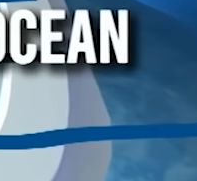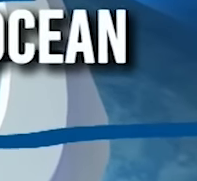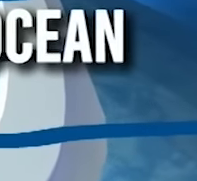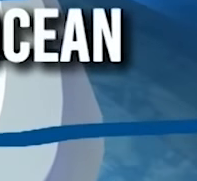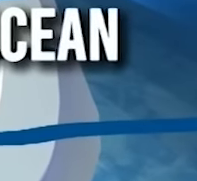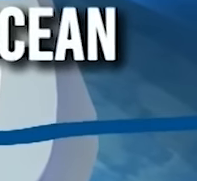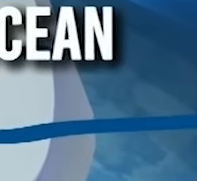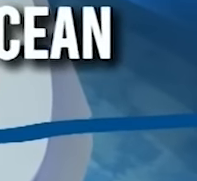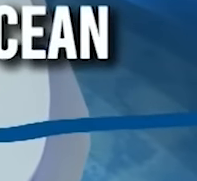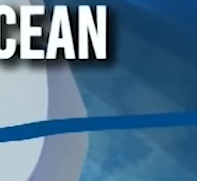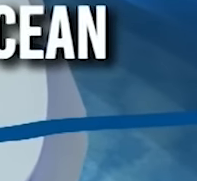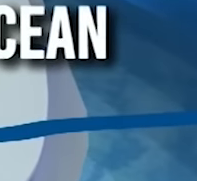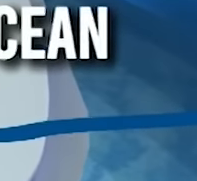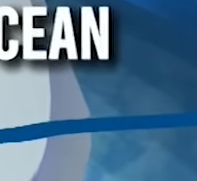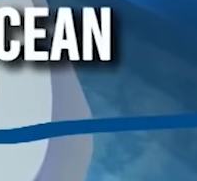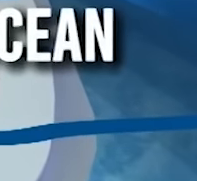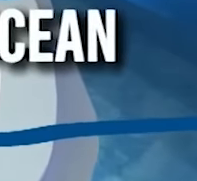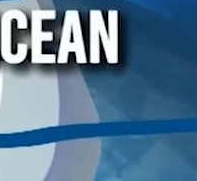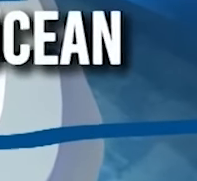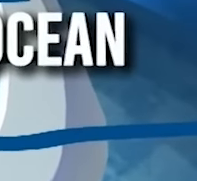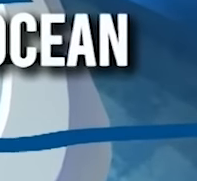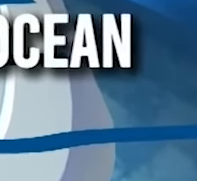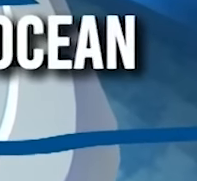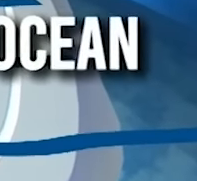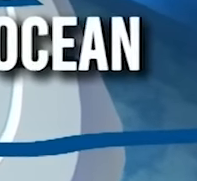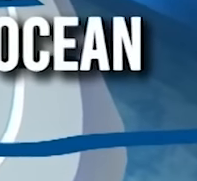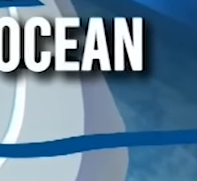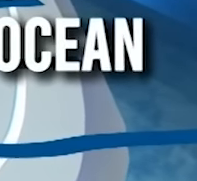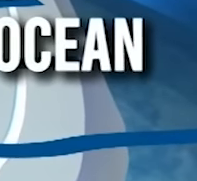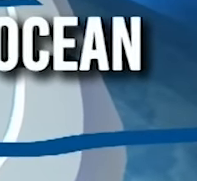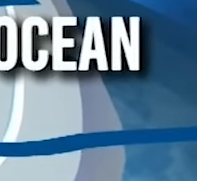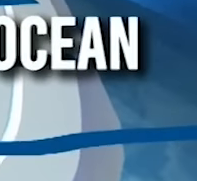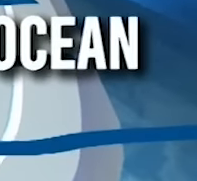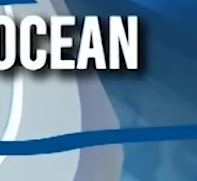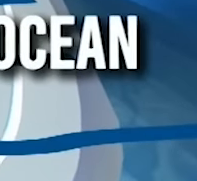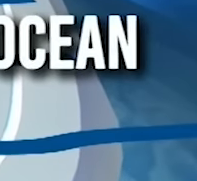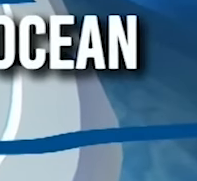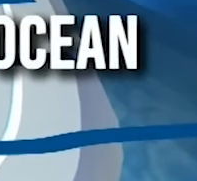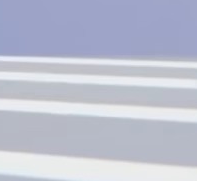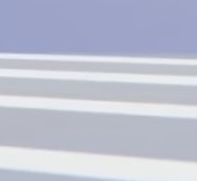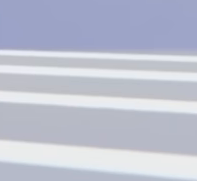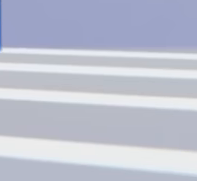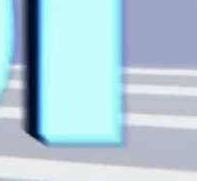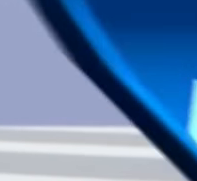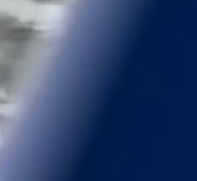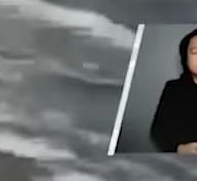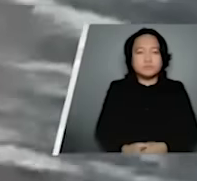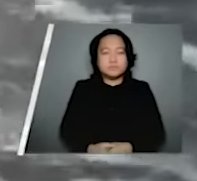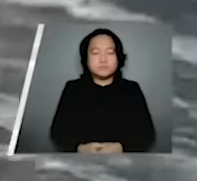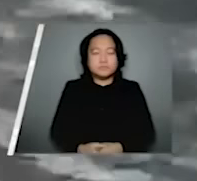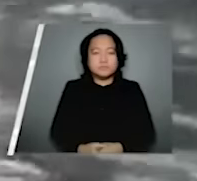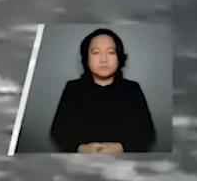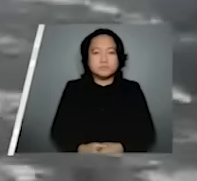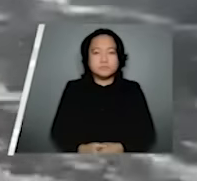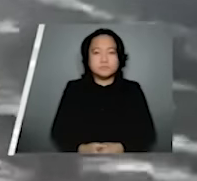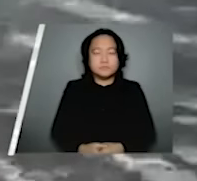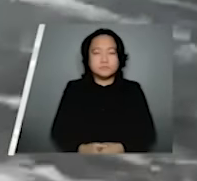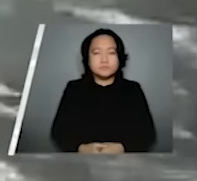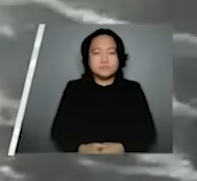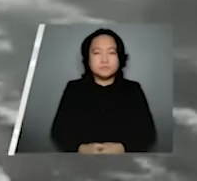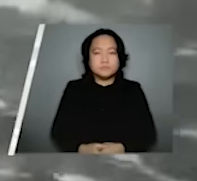mga paghahanda ngayon ng DA, alamin sa pagsaksi ni EJ Gomez.